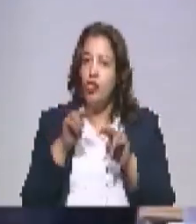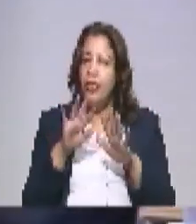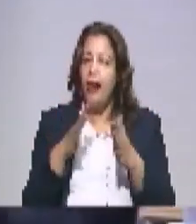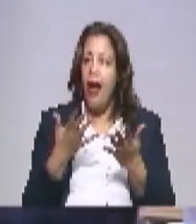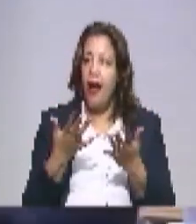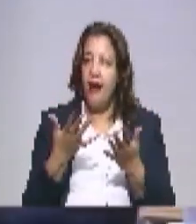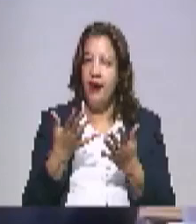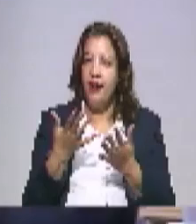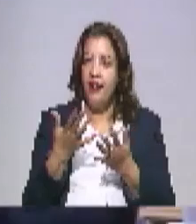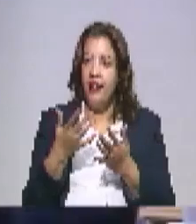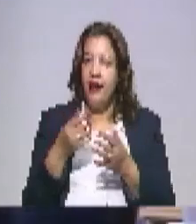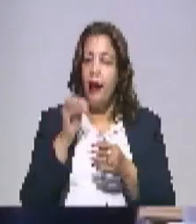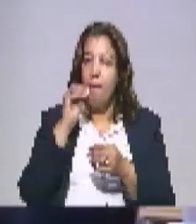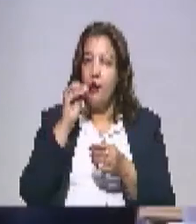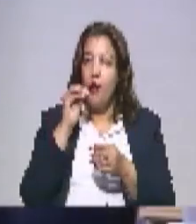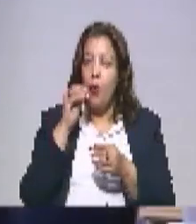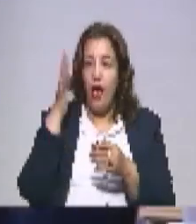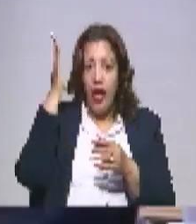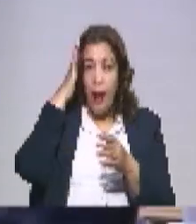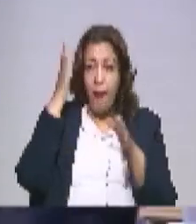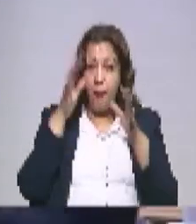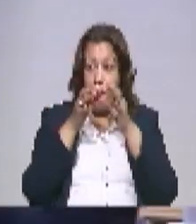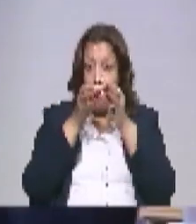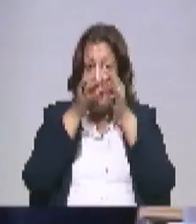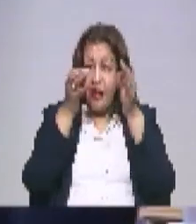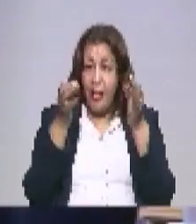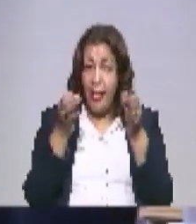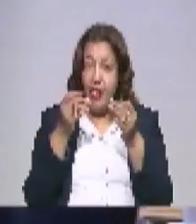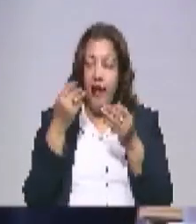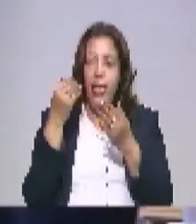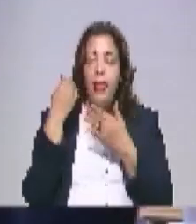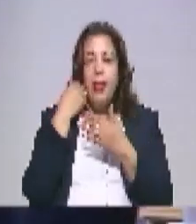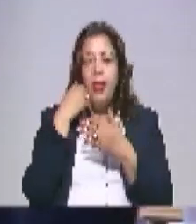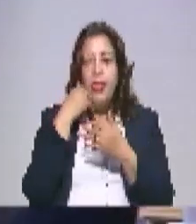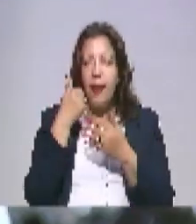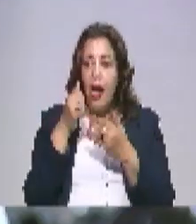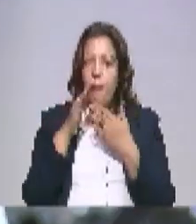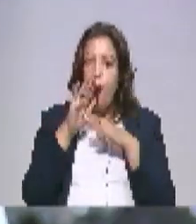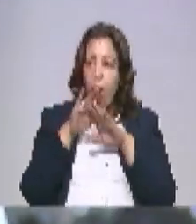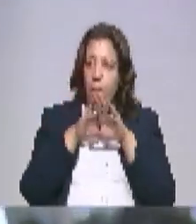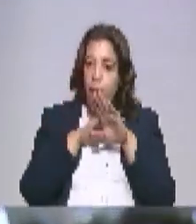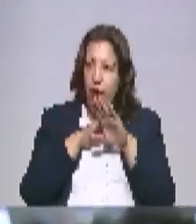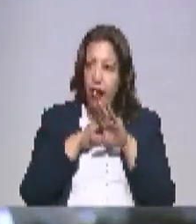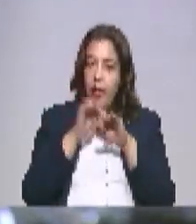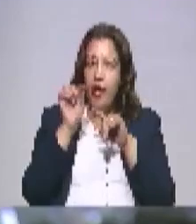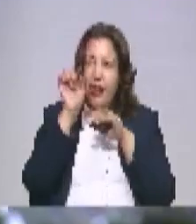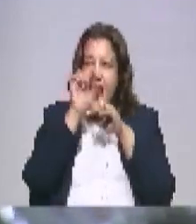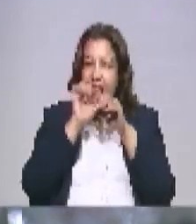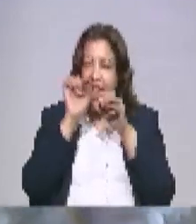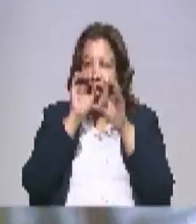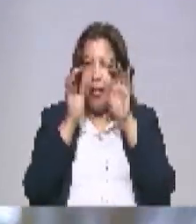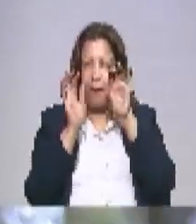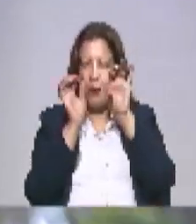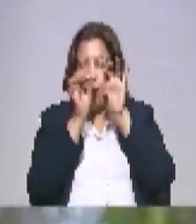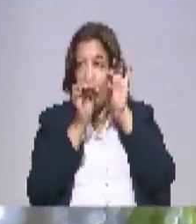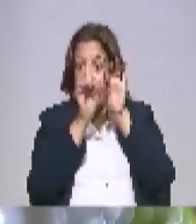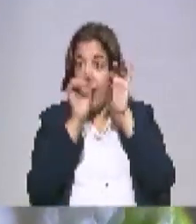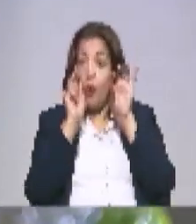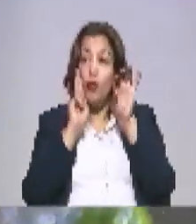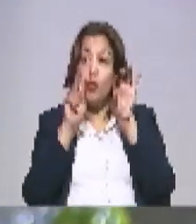كده يعني. فاحنا قلنا البتنجانه الناعمه كده الملسة اللي هي بتبقى الفتحه بتاعتها من تحت كده ميخه